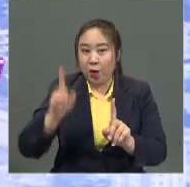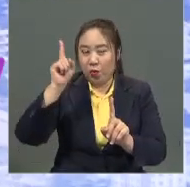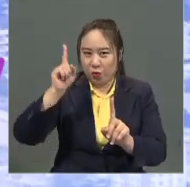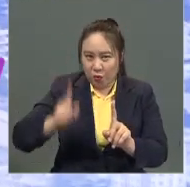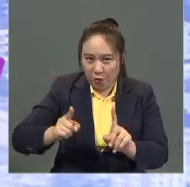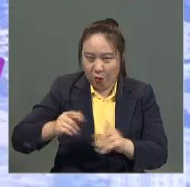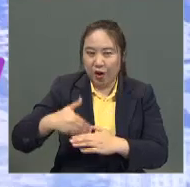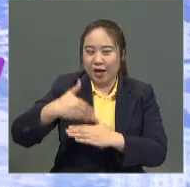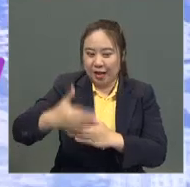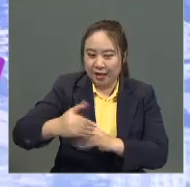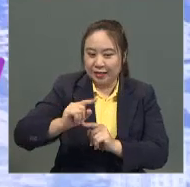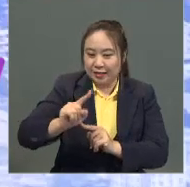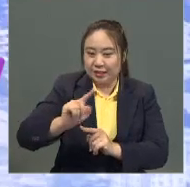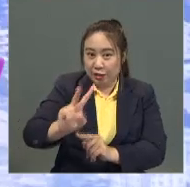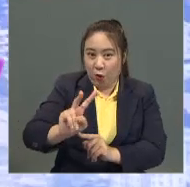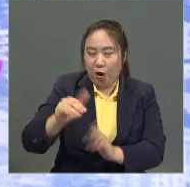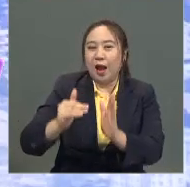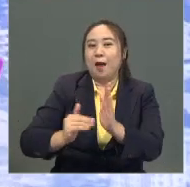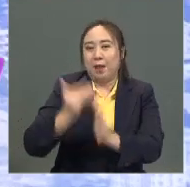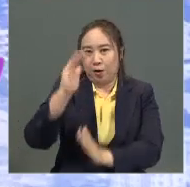หลังจากที่ 1และระยะที่ 2